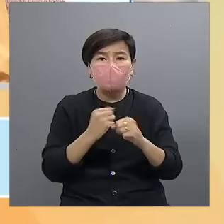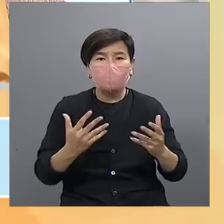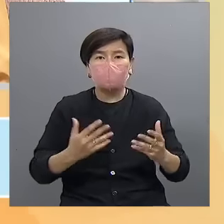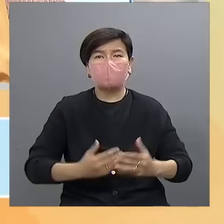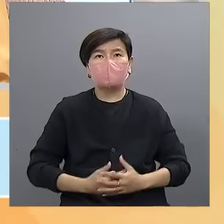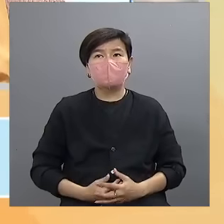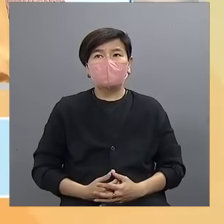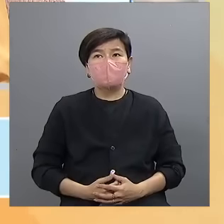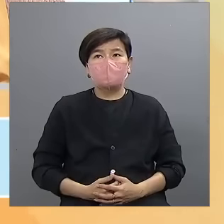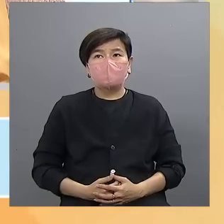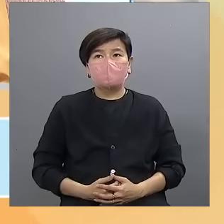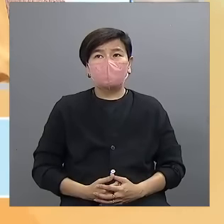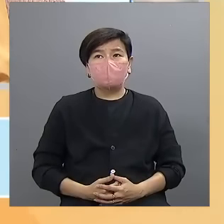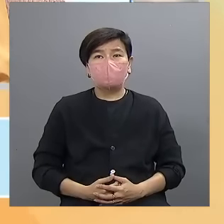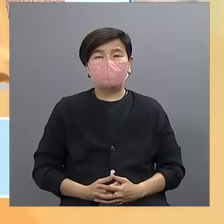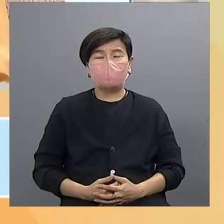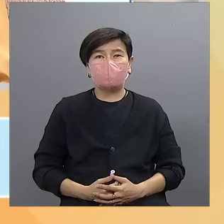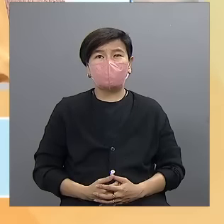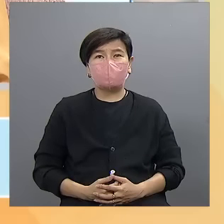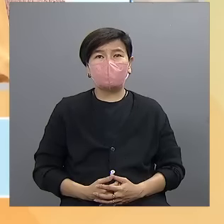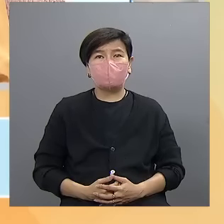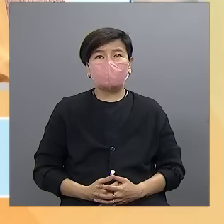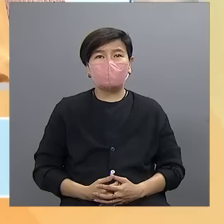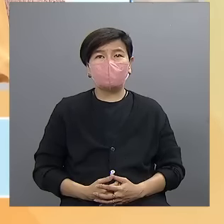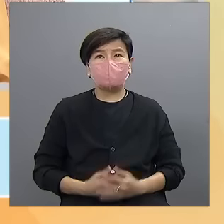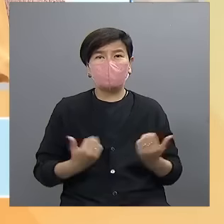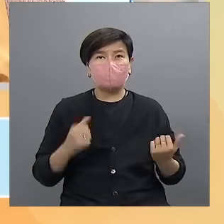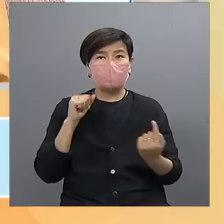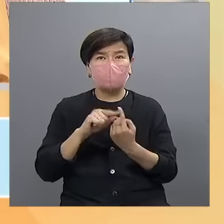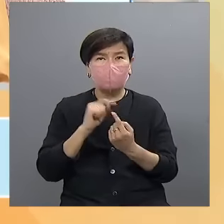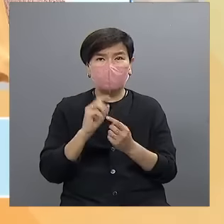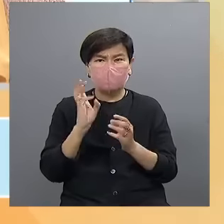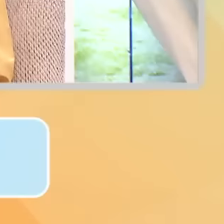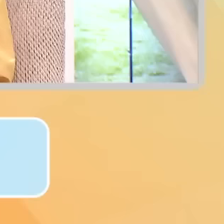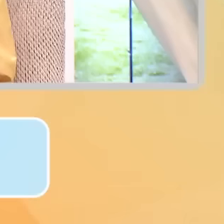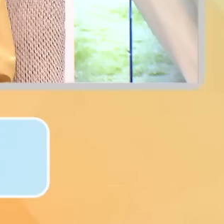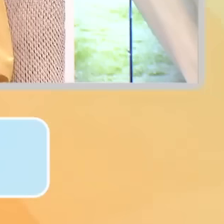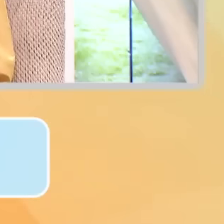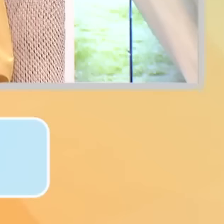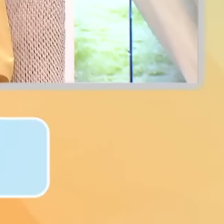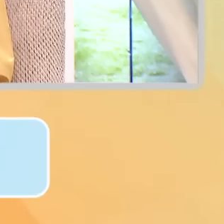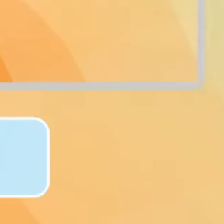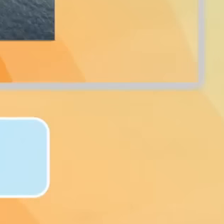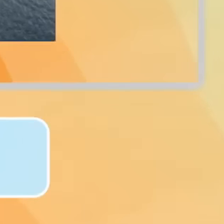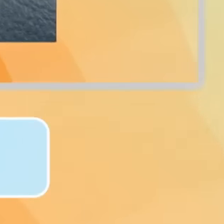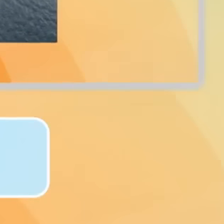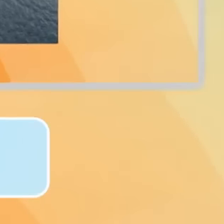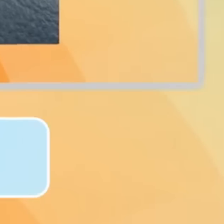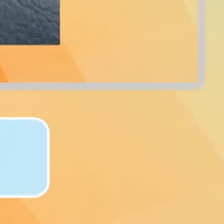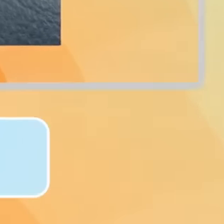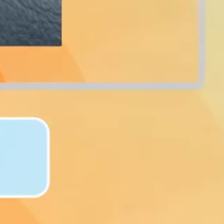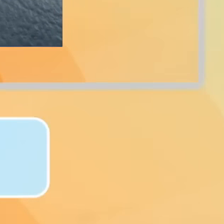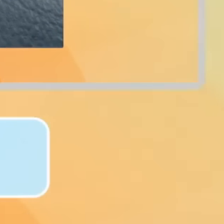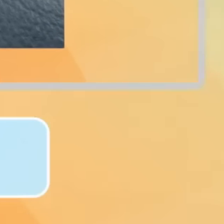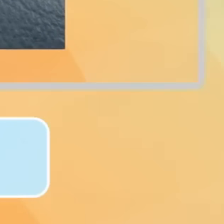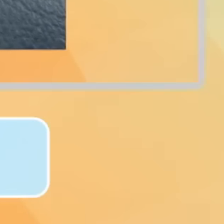มีครั ลักษณะของขไฟที่เกิดที่เล็บ กจะข้ายๆกับไฟที่เกิดบริเวนส่นมอง gallons ถ้เกดว่า มีลักษณะผิ